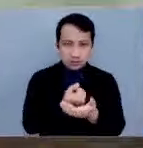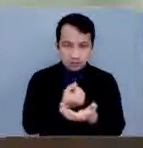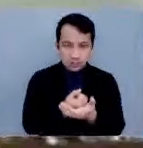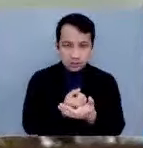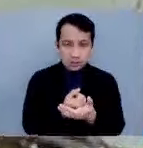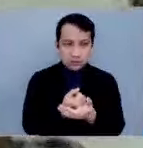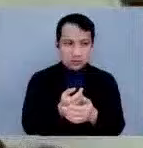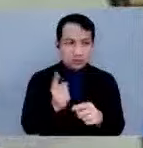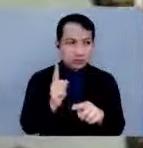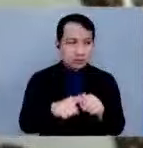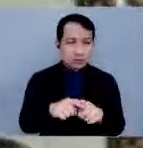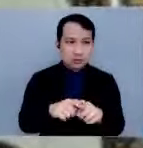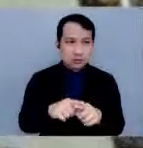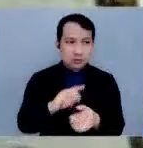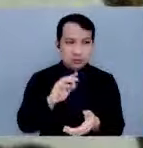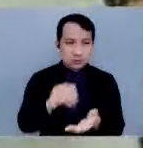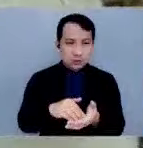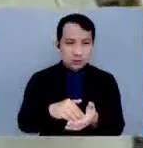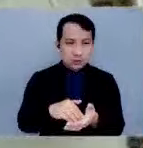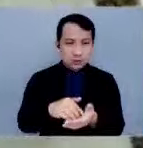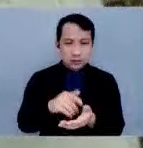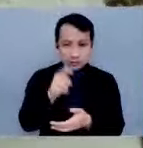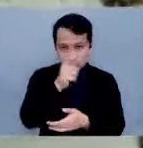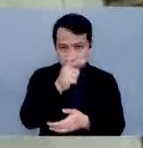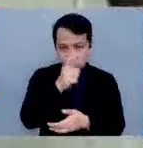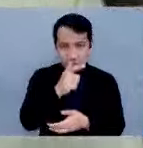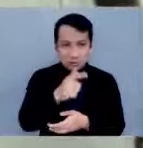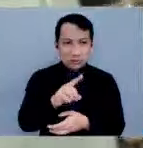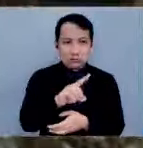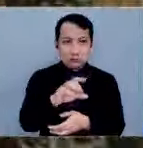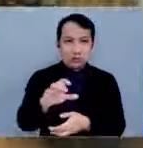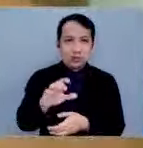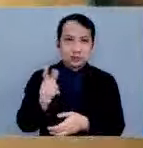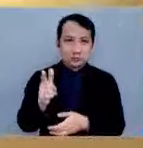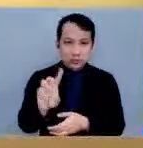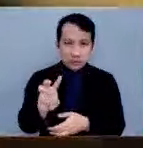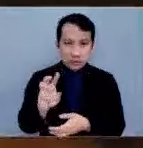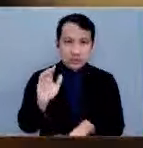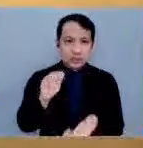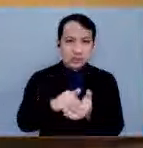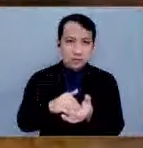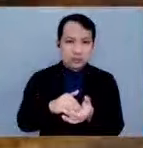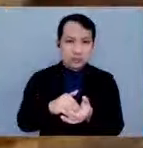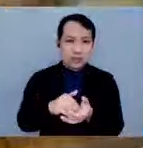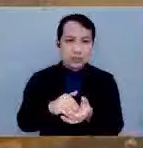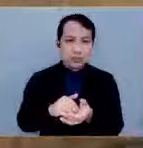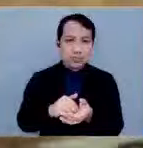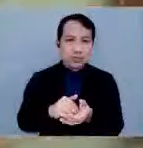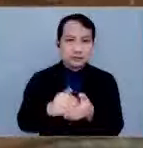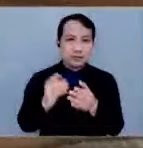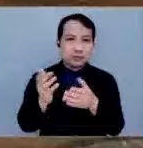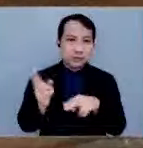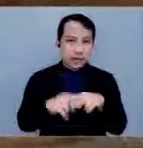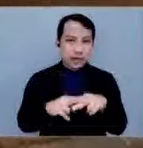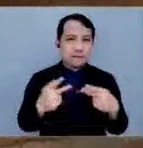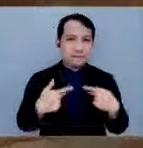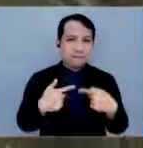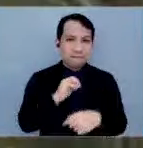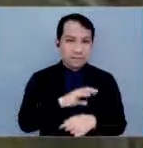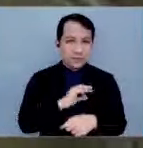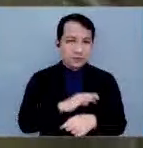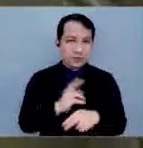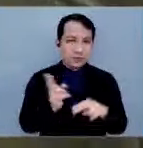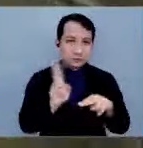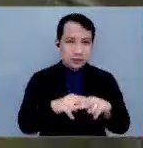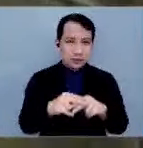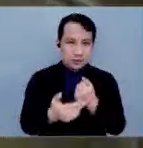sa Central Luzon. Higit 126,000 na mga kasambahay naman ang tinatayang makikinabang sa wage hike.